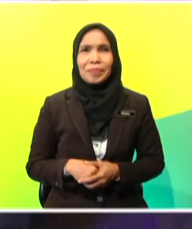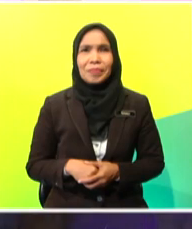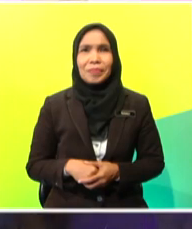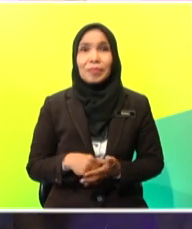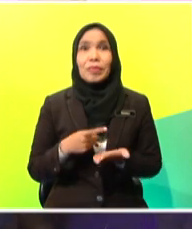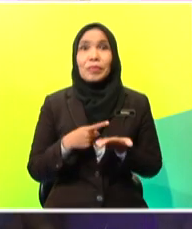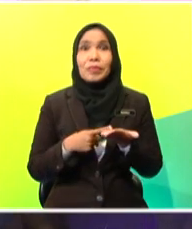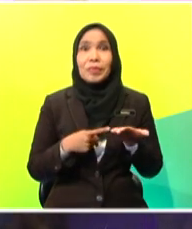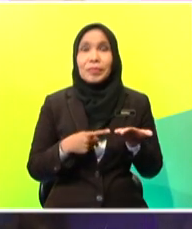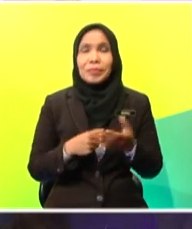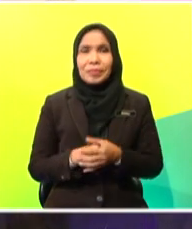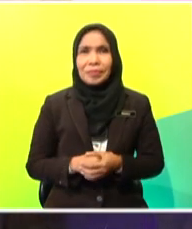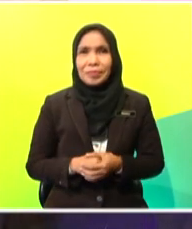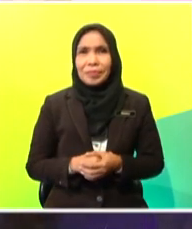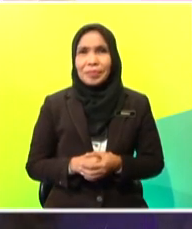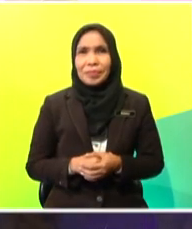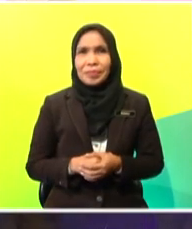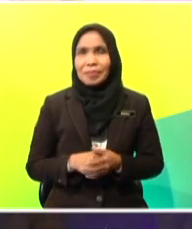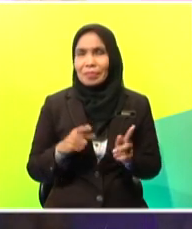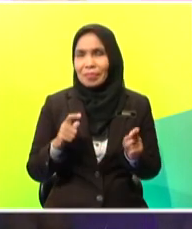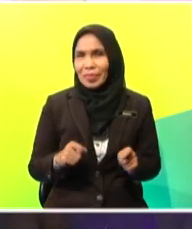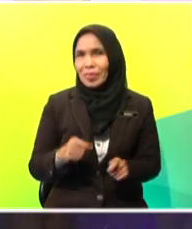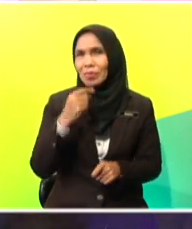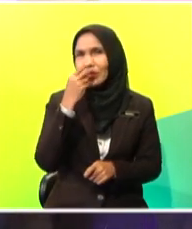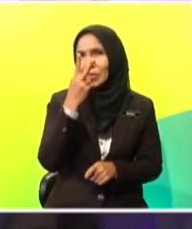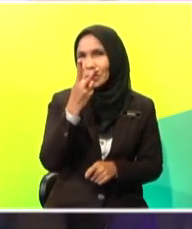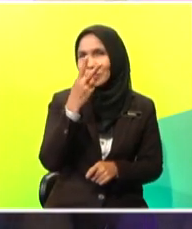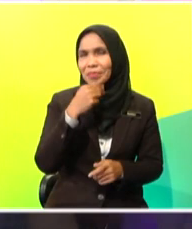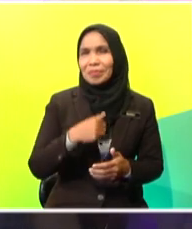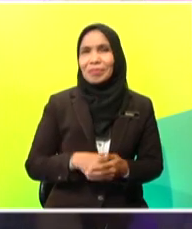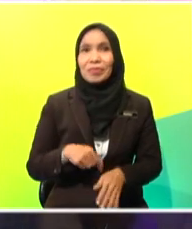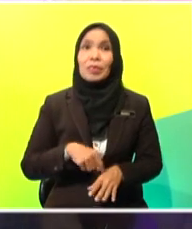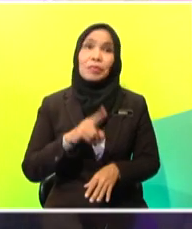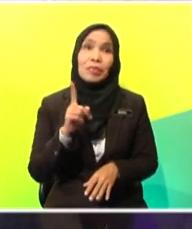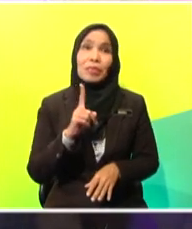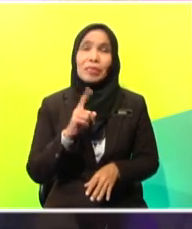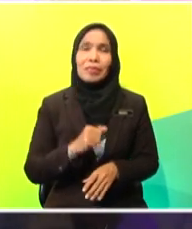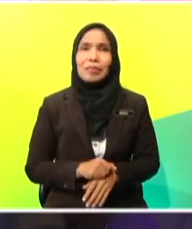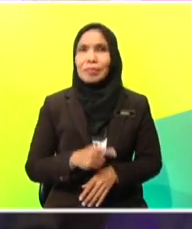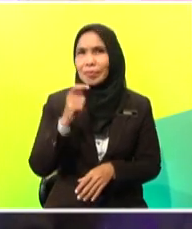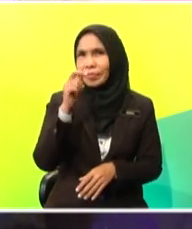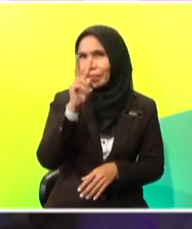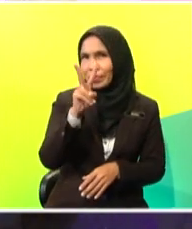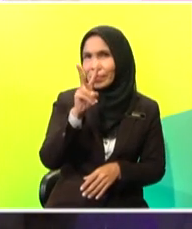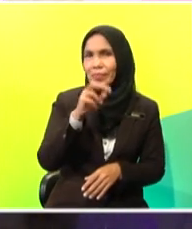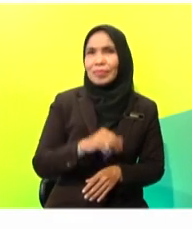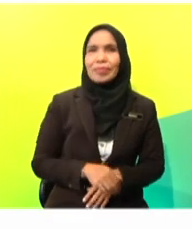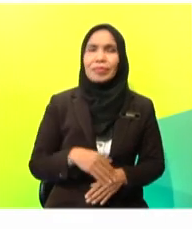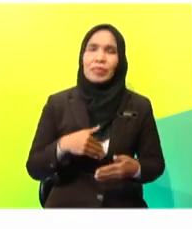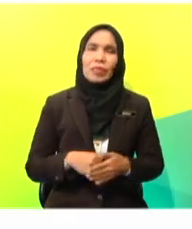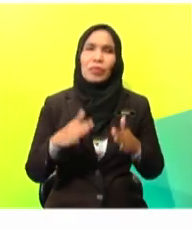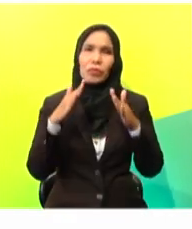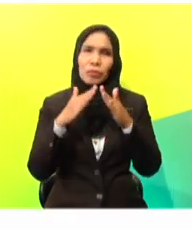kakinya pernah tengok tak mesti letek musik guhung agamanya ini TVC huh dekat masjid gua